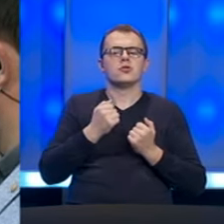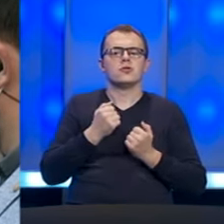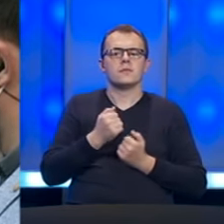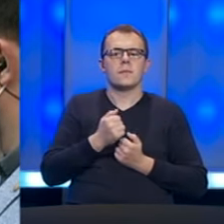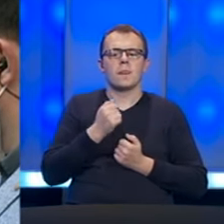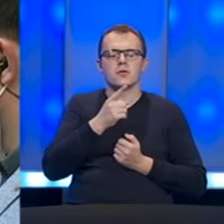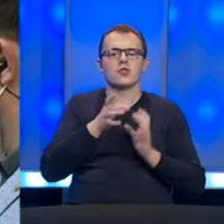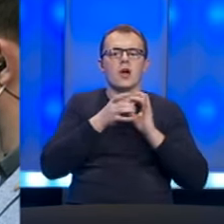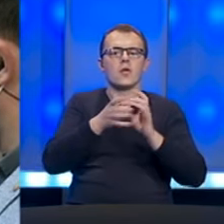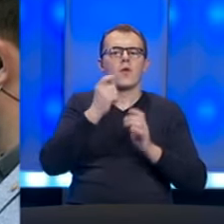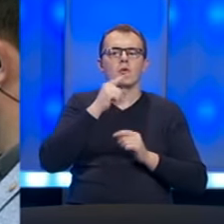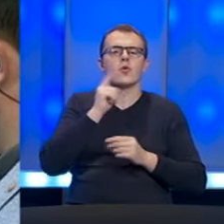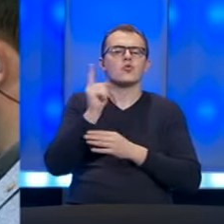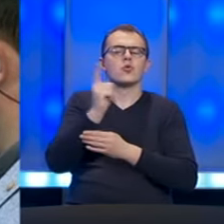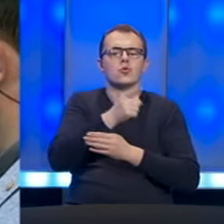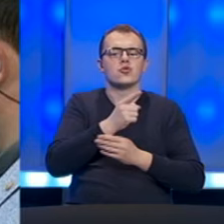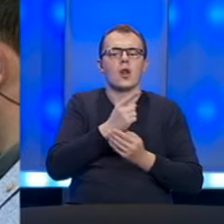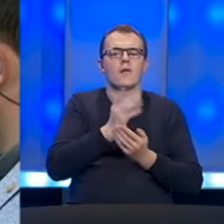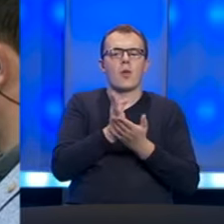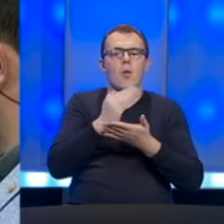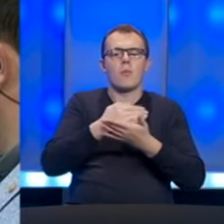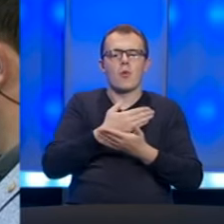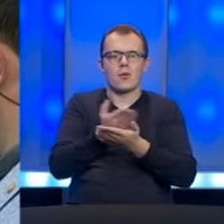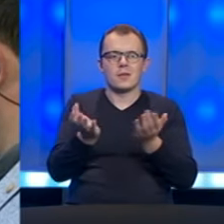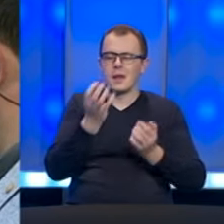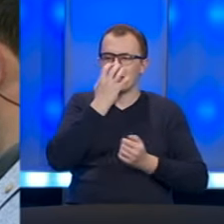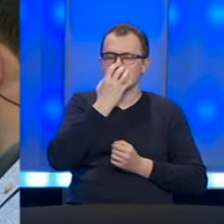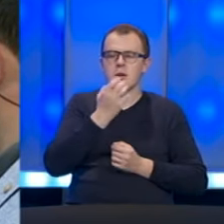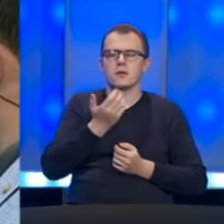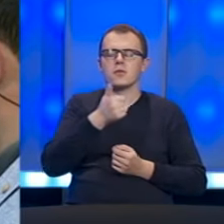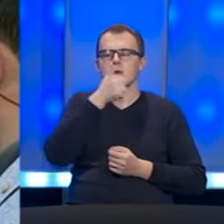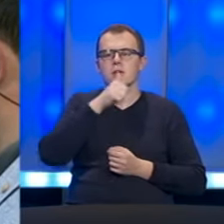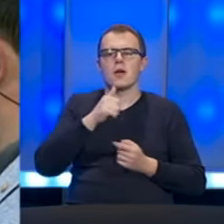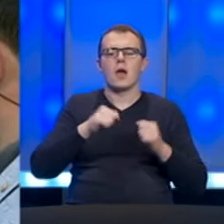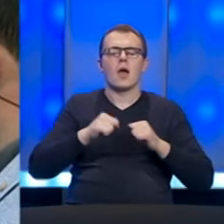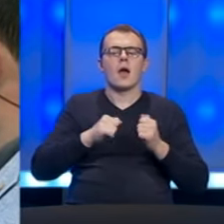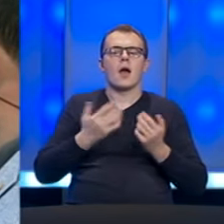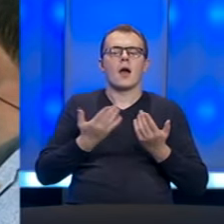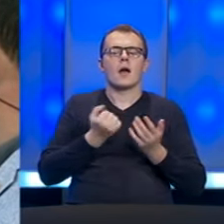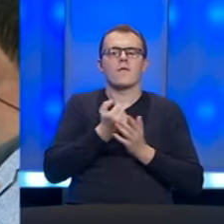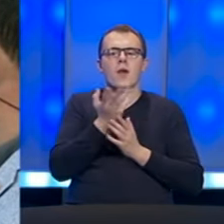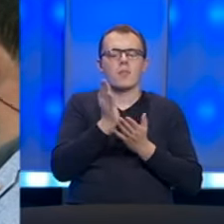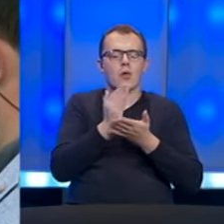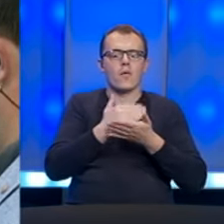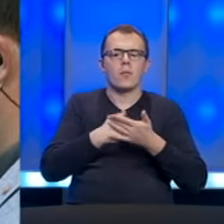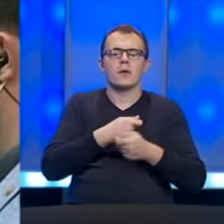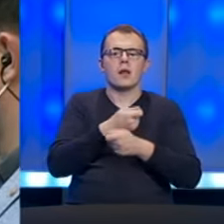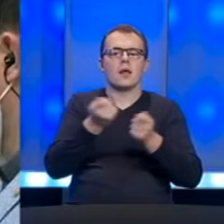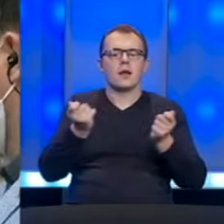šta je vodilo ljude koji su odlučivali o podjeli respiratora i kakve brojeve da opredijele za pojedine regije.